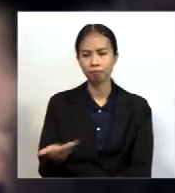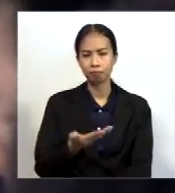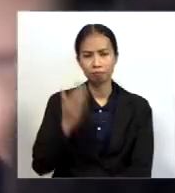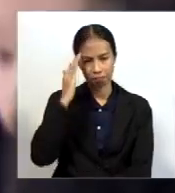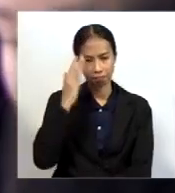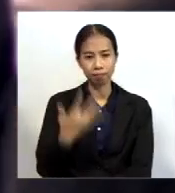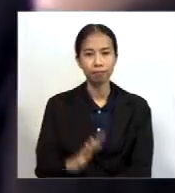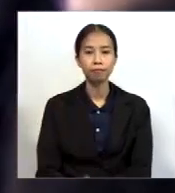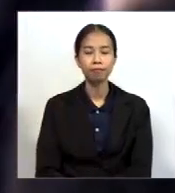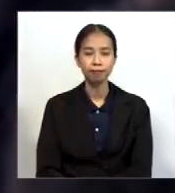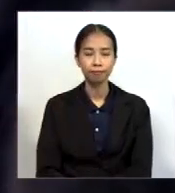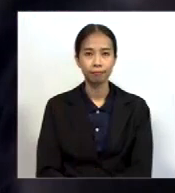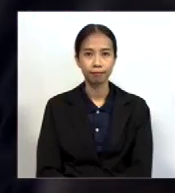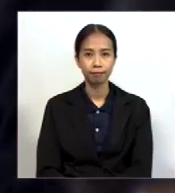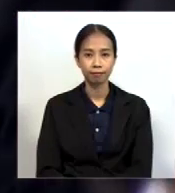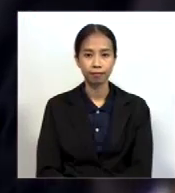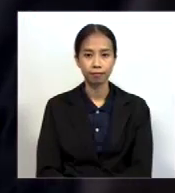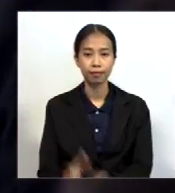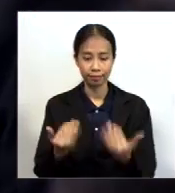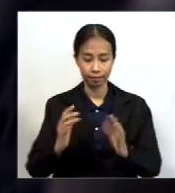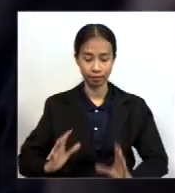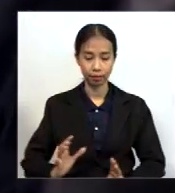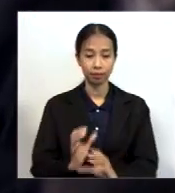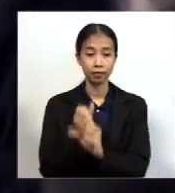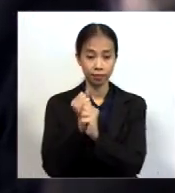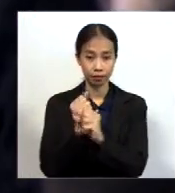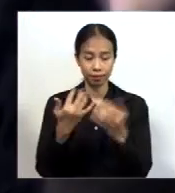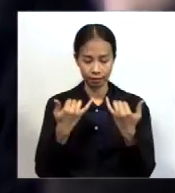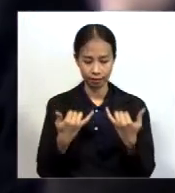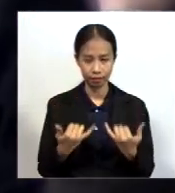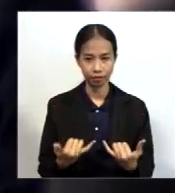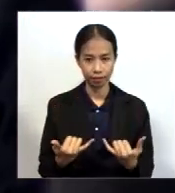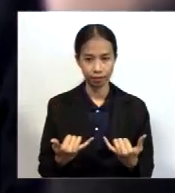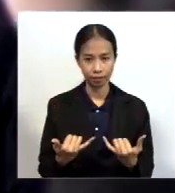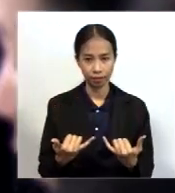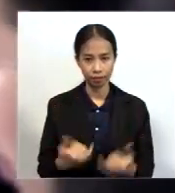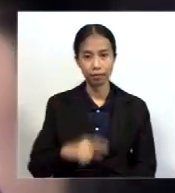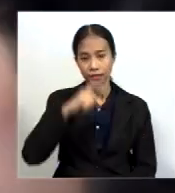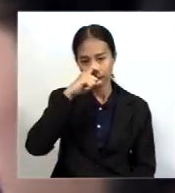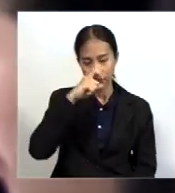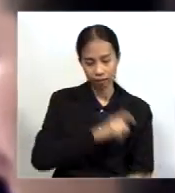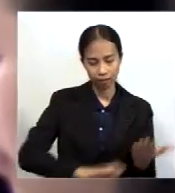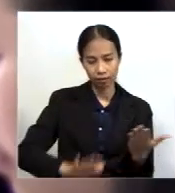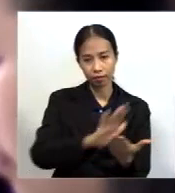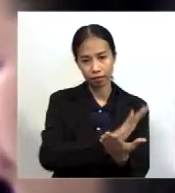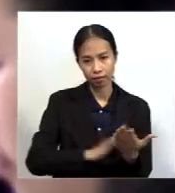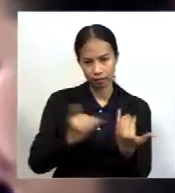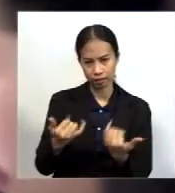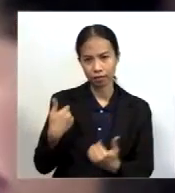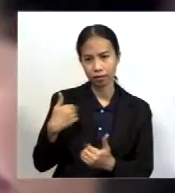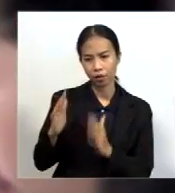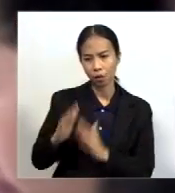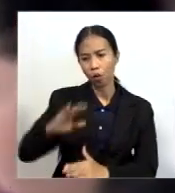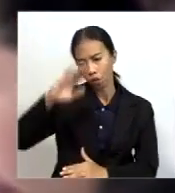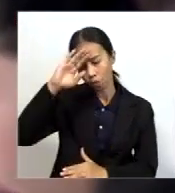ล้วนะครับมันโดยสรุปก็คือขณะนี้เนี่ยสถานการณ์ในประเทศไทยถ้าดูจาก3รายนี้ก็ยังเป็นผู้ป่วยนำเ